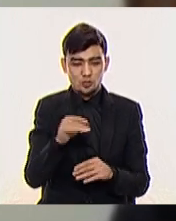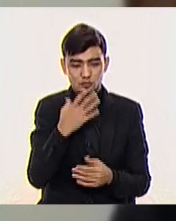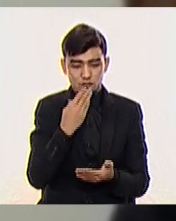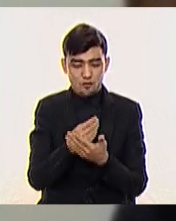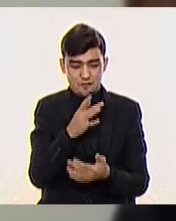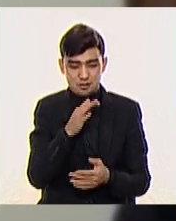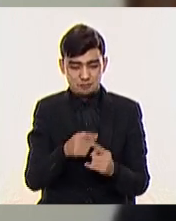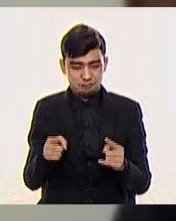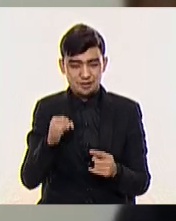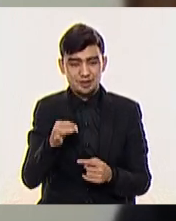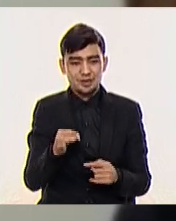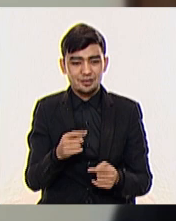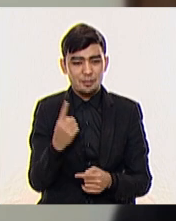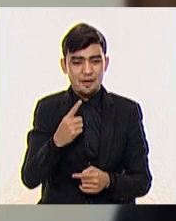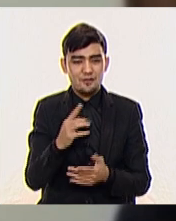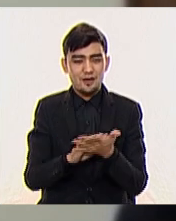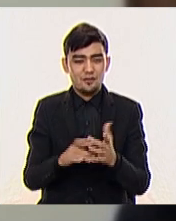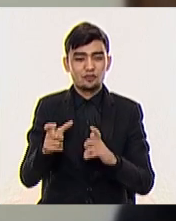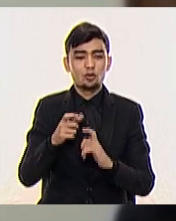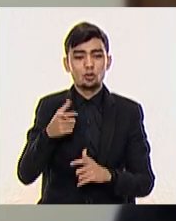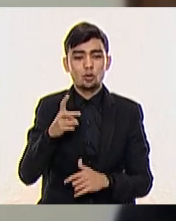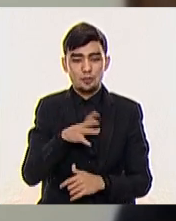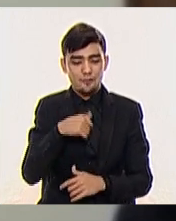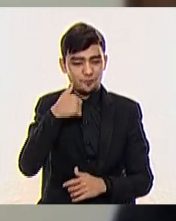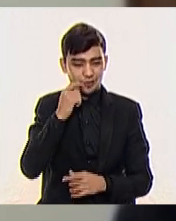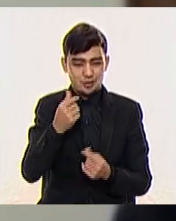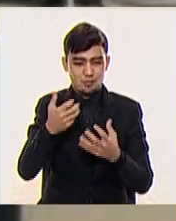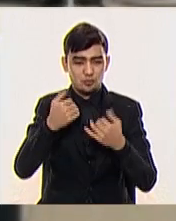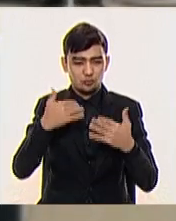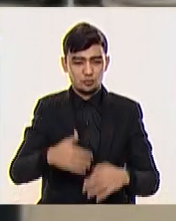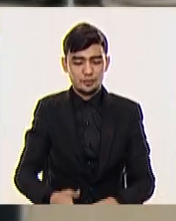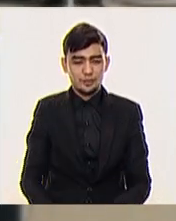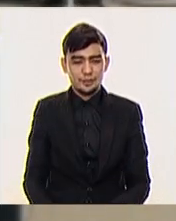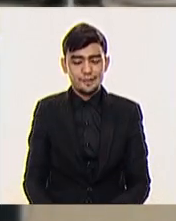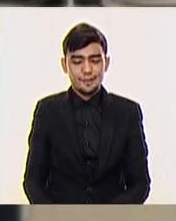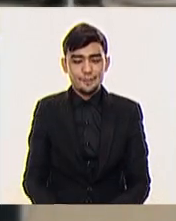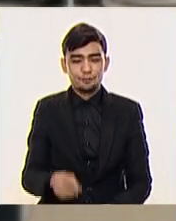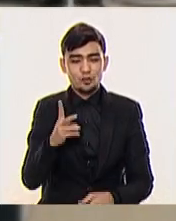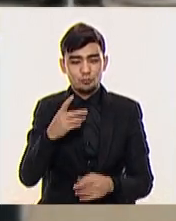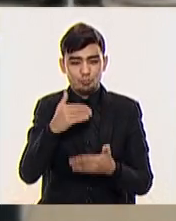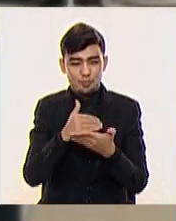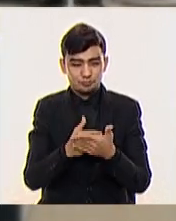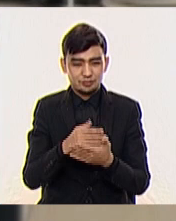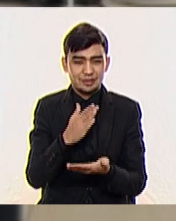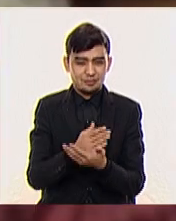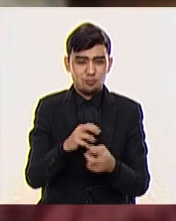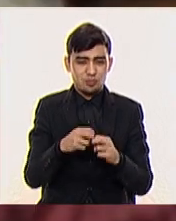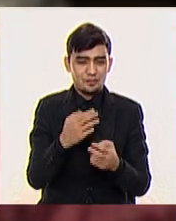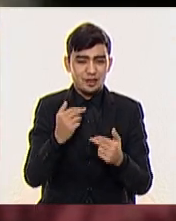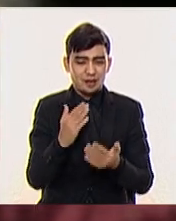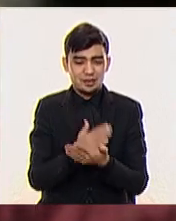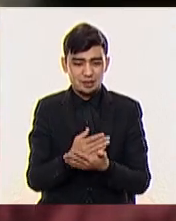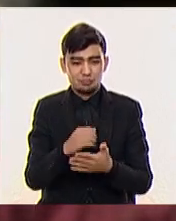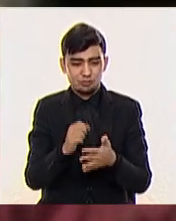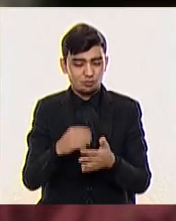жүріп жатыр. Ең бірінші болып өтінім бергендер кеше ақшаларын алды. Енді ғана іске қосылған жобаның шикіліктері де жоқ емес. Оператор